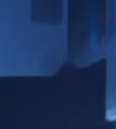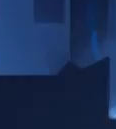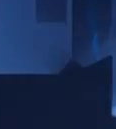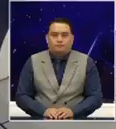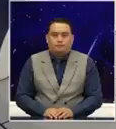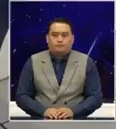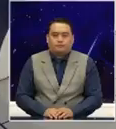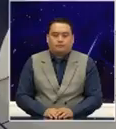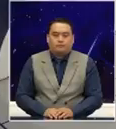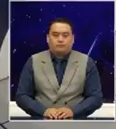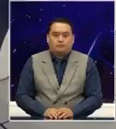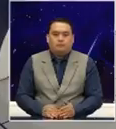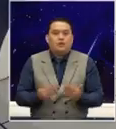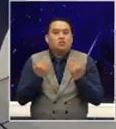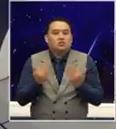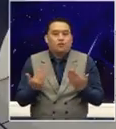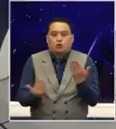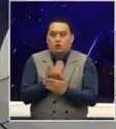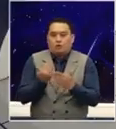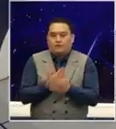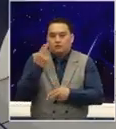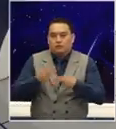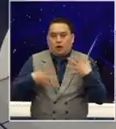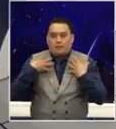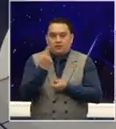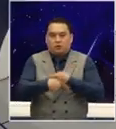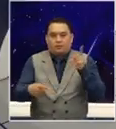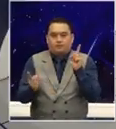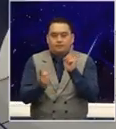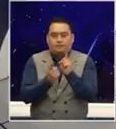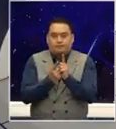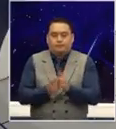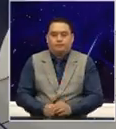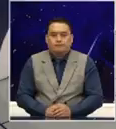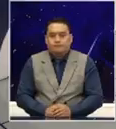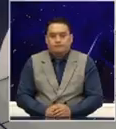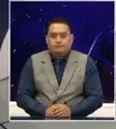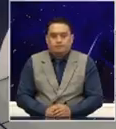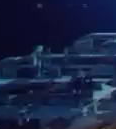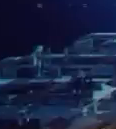Это была вся информация к этому часу. Спасибо за внимание. До свидания.